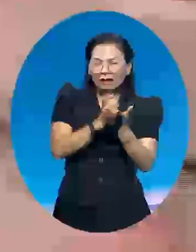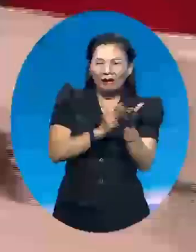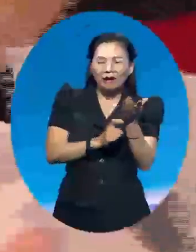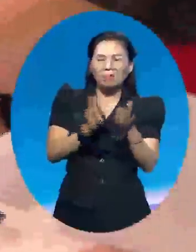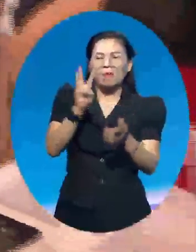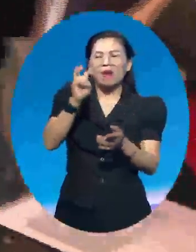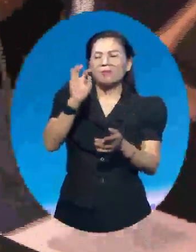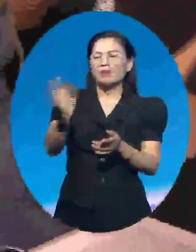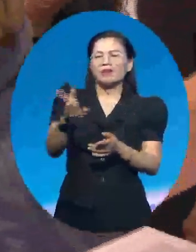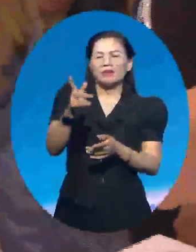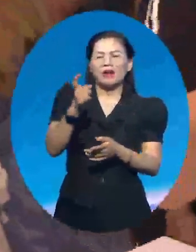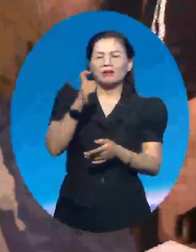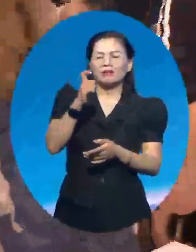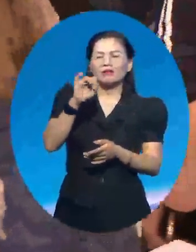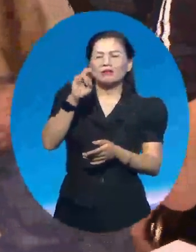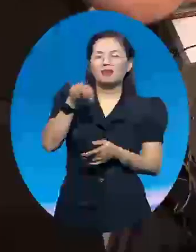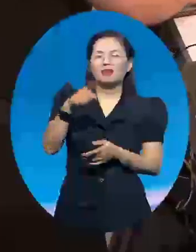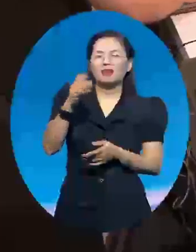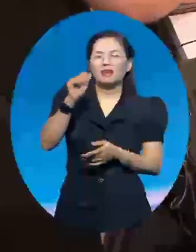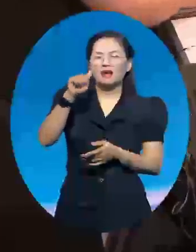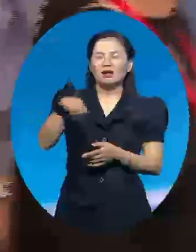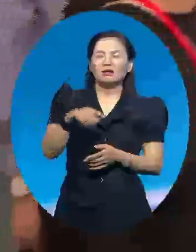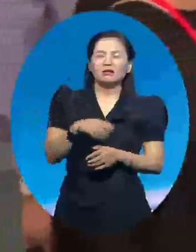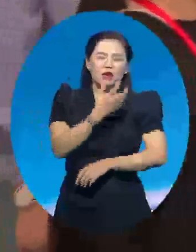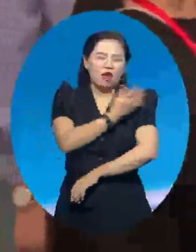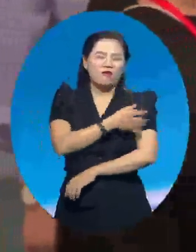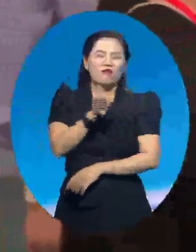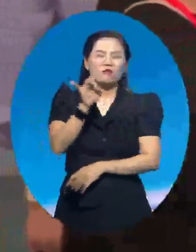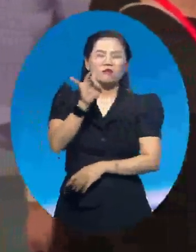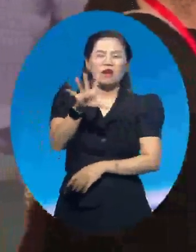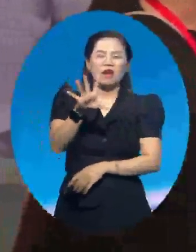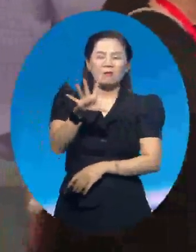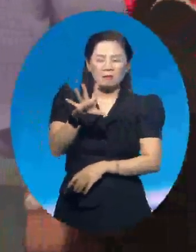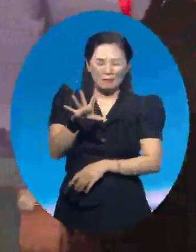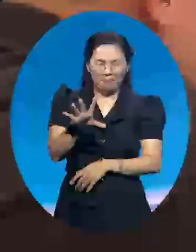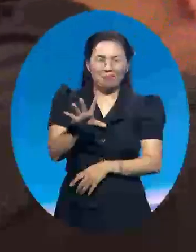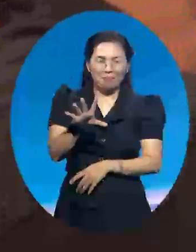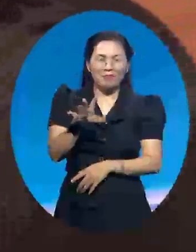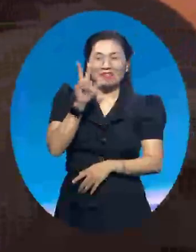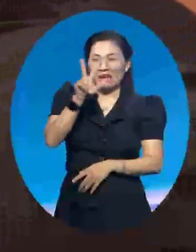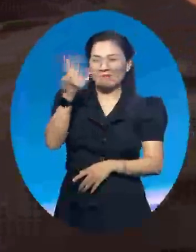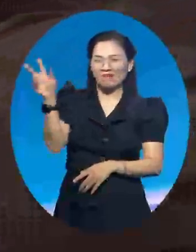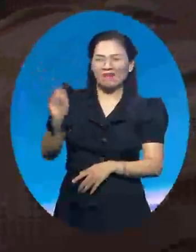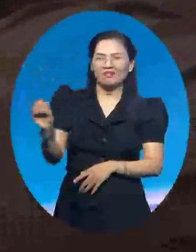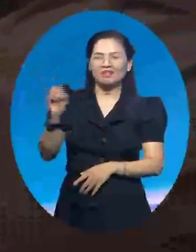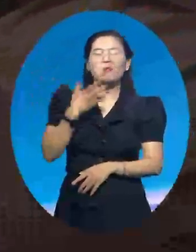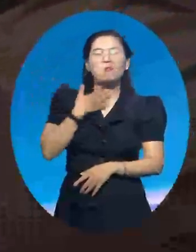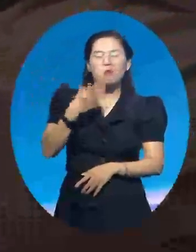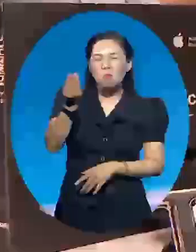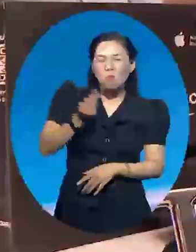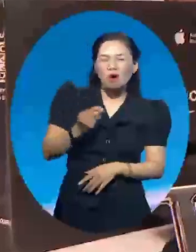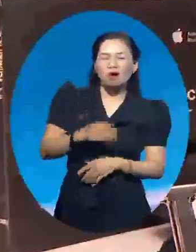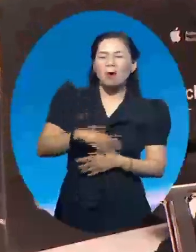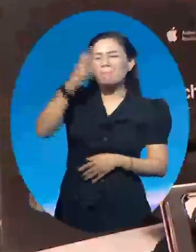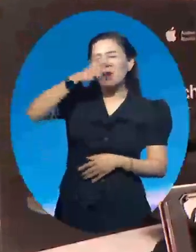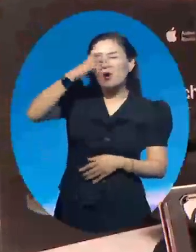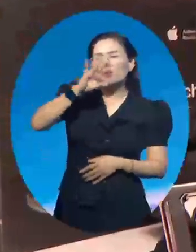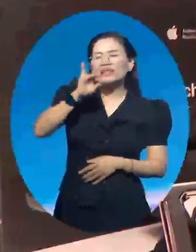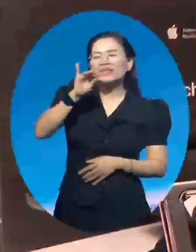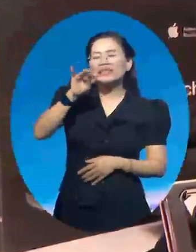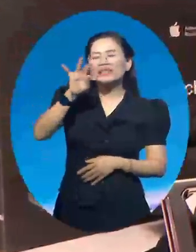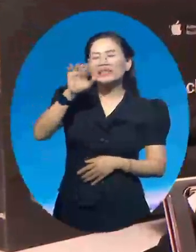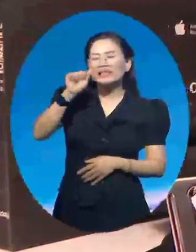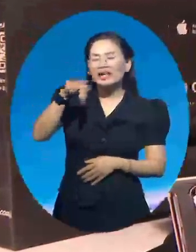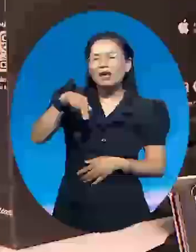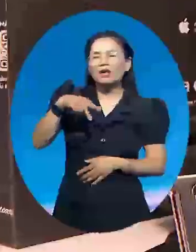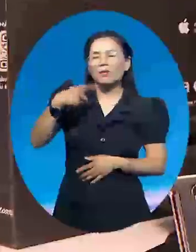30.000 đơn hàng. Trong đó, phiên bản iPhone 15 Pro Max chiếm tỷ lệ đến 88%. Trong đó, màu mới Titan tự nhiên trên